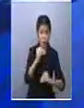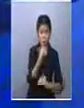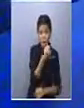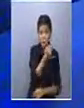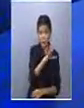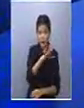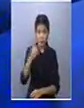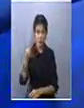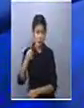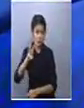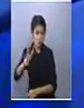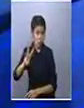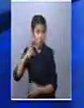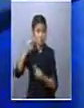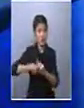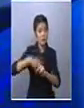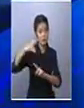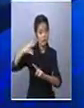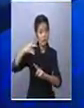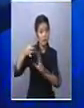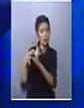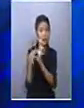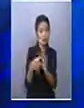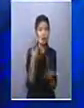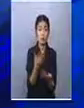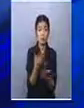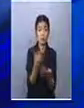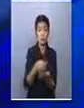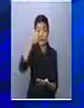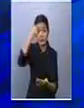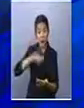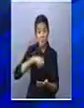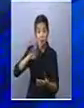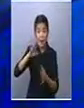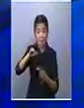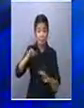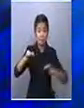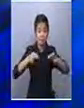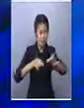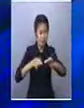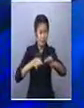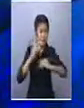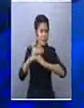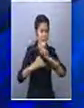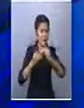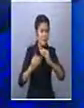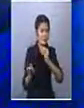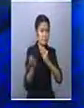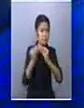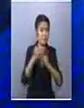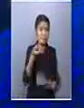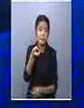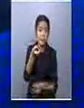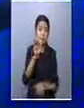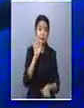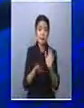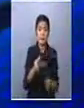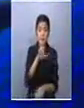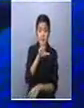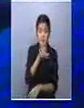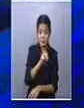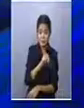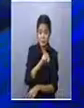มนี้ซึ่งส่งผลทำให้ทิศทางของอัตราแลกเปลี่ยนเงินบาทไทยนั้นเคลื่อนไหวในกรอบแคบๆ34บาทนะคะ5สต